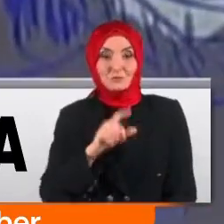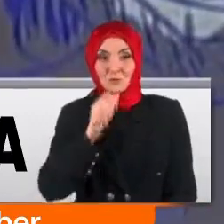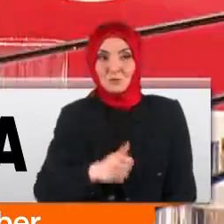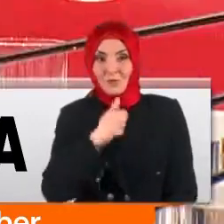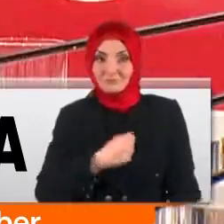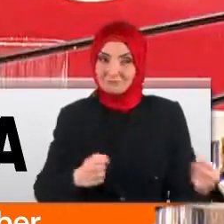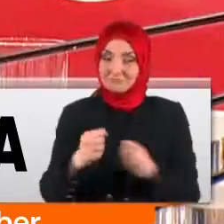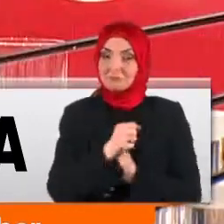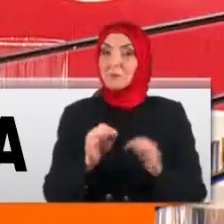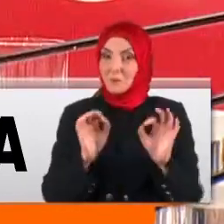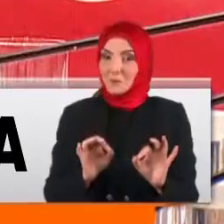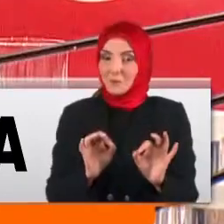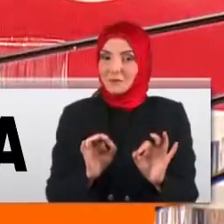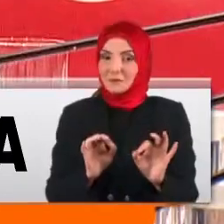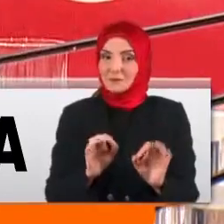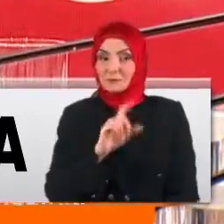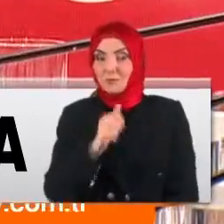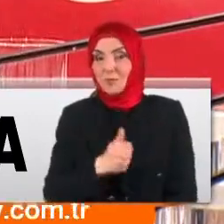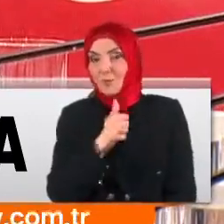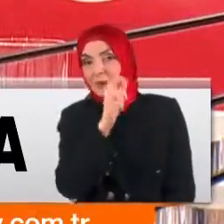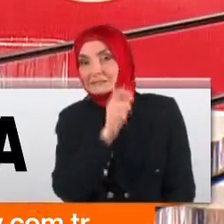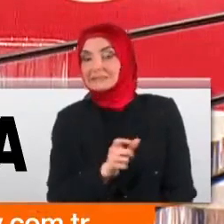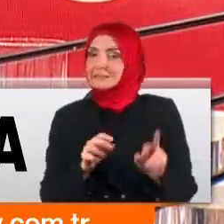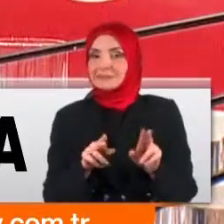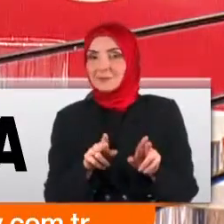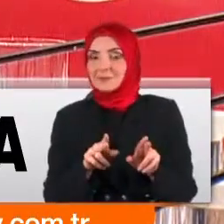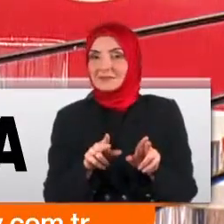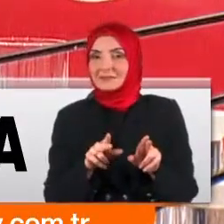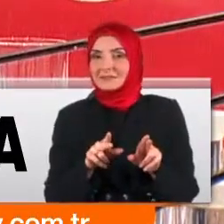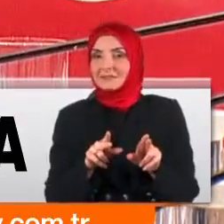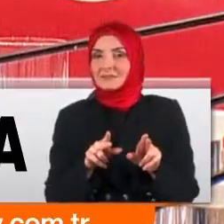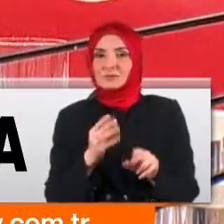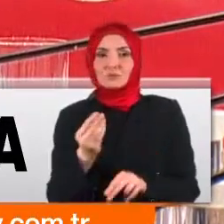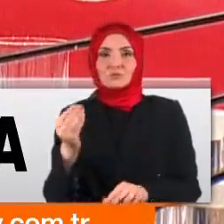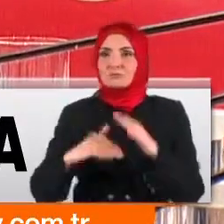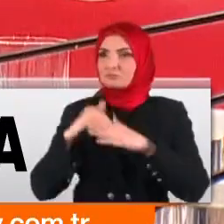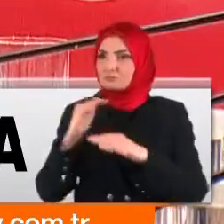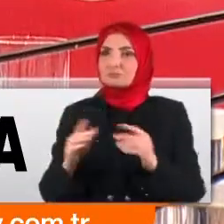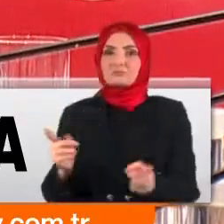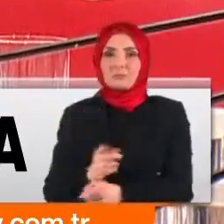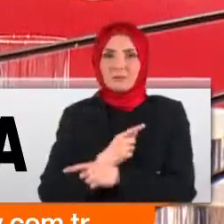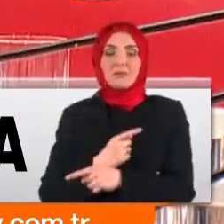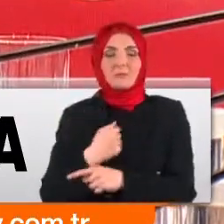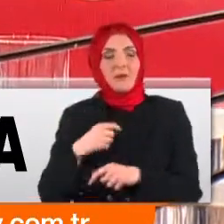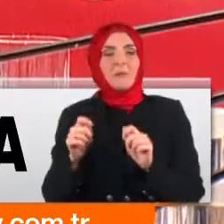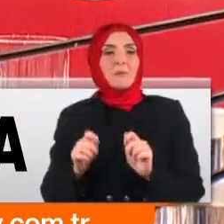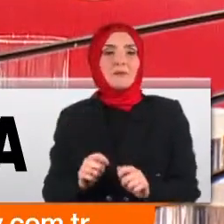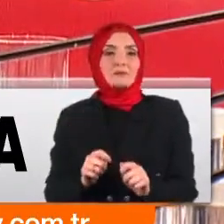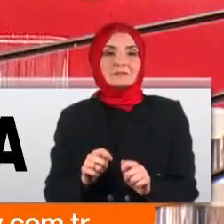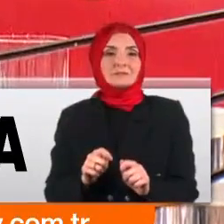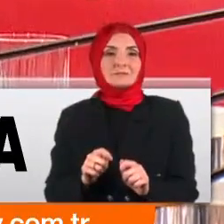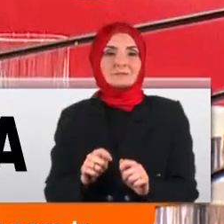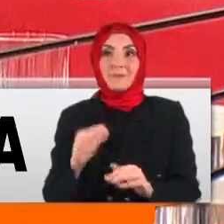olsaydım, yani Cumhurbaşkanımız gibi bir sürü yapılar yapardım. O